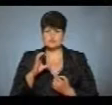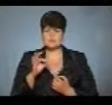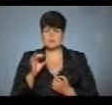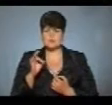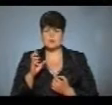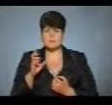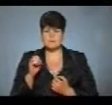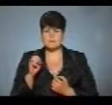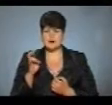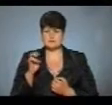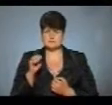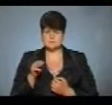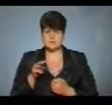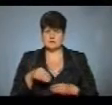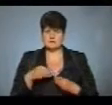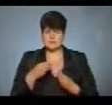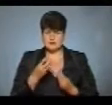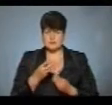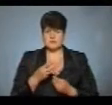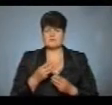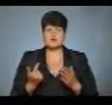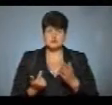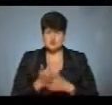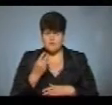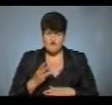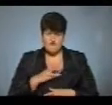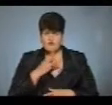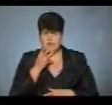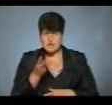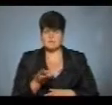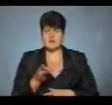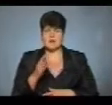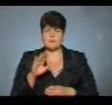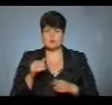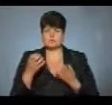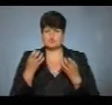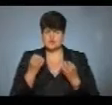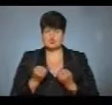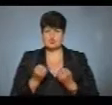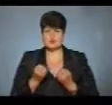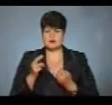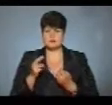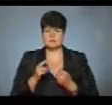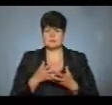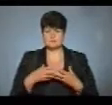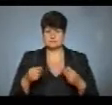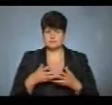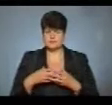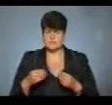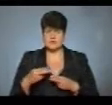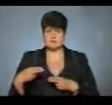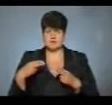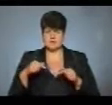дала, щоб від рвоти. І вона знову вирвала, потім ще діарея була. Приїхали сюди,